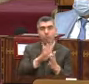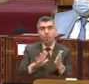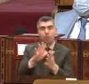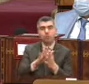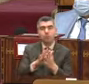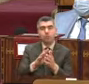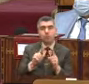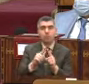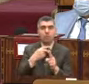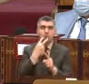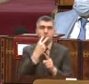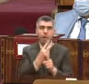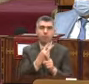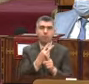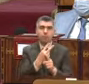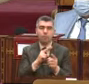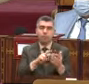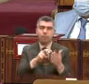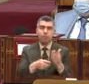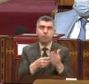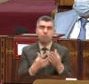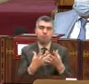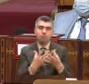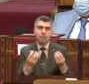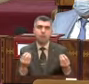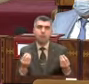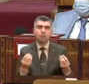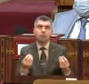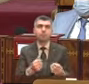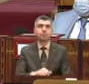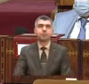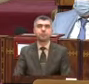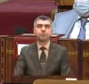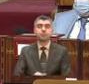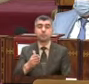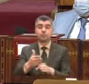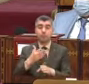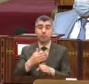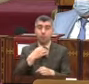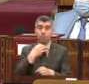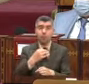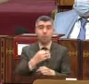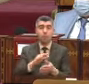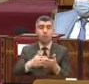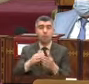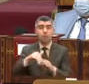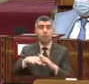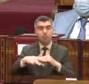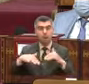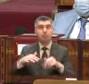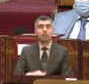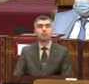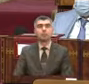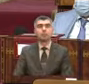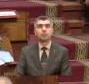تنهبوا على مرأى ومسمع يعني واحد الجميع. سبقنا وتكلمنا وتكلموا واحد المجموعه النواب على كيف